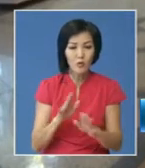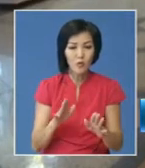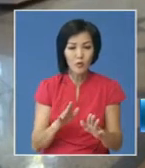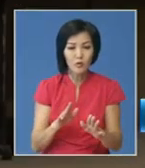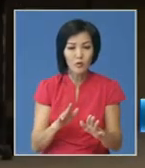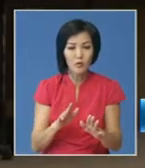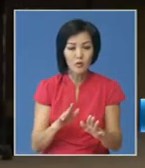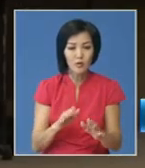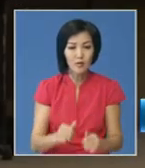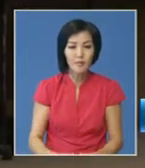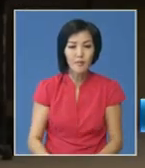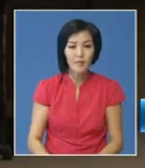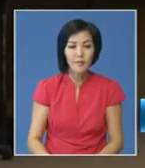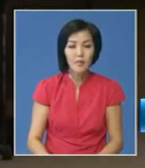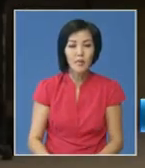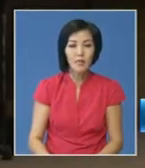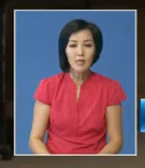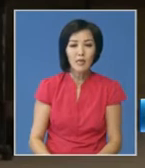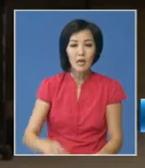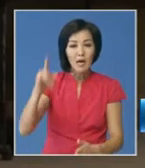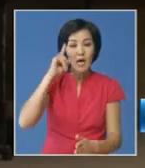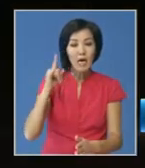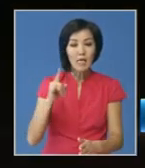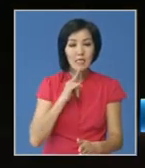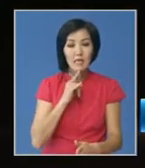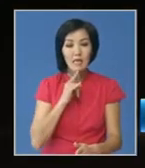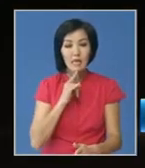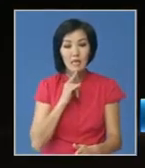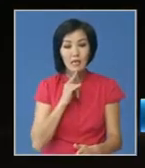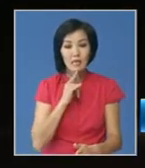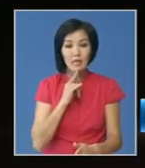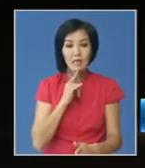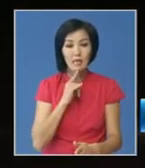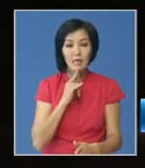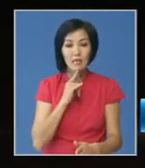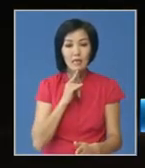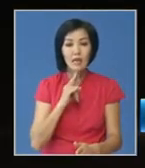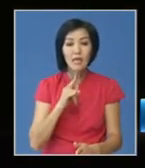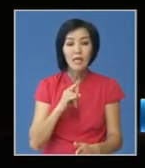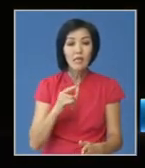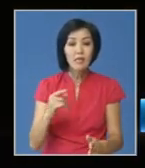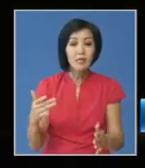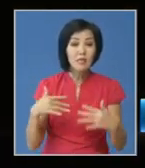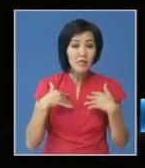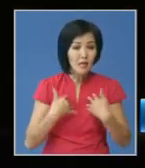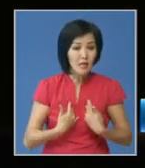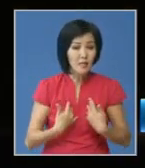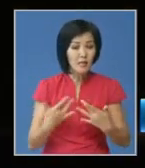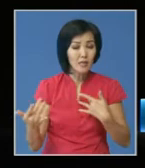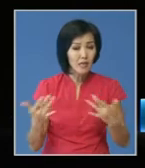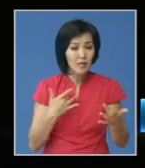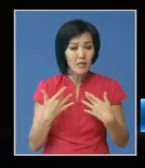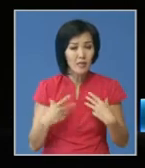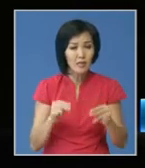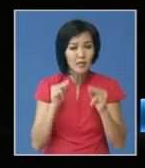актердің арманы. Қызыл үкіметтің қазақ зиялыларына жасаған қиянаты «Ілияс» драмасында ашық көрсетілген. Қазақтың қамышын күрескен